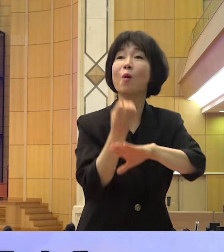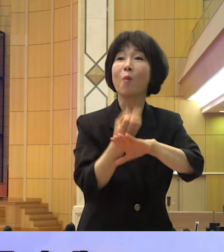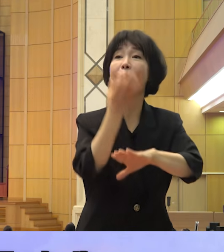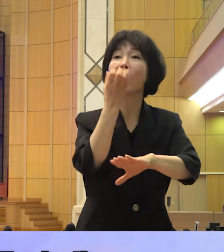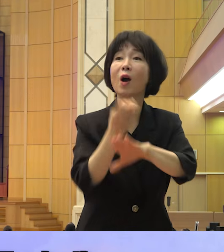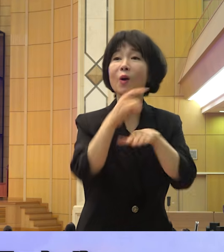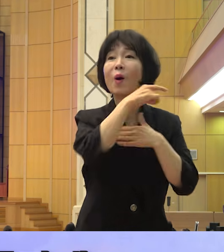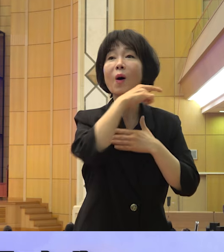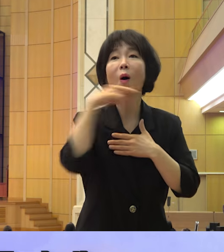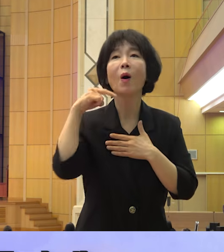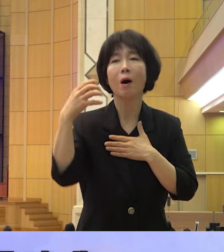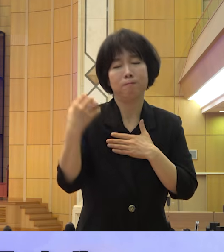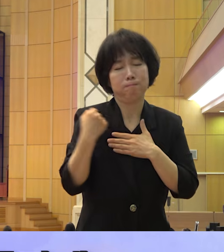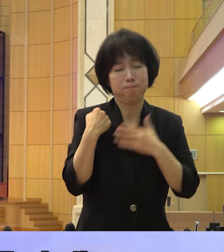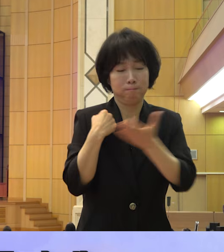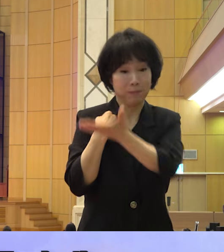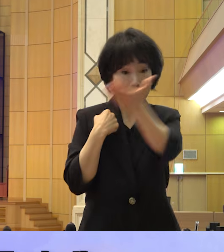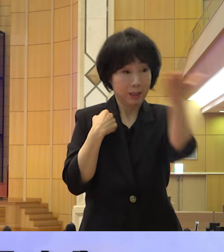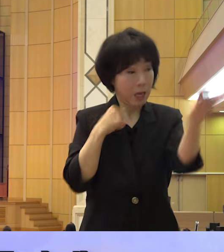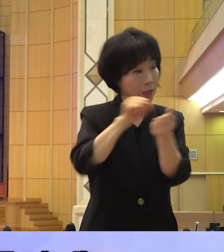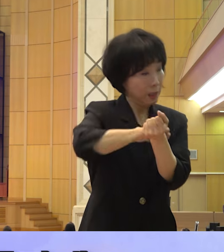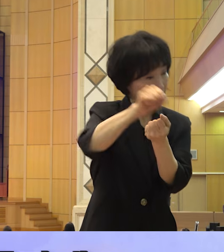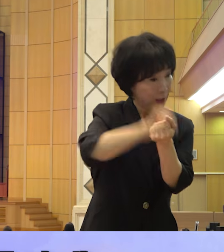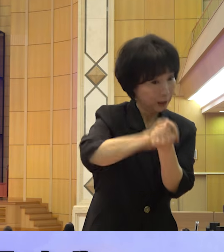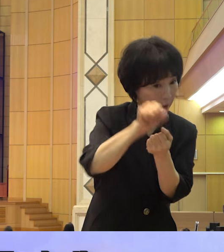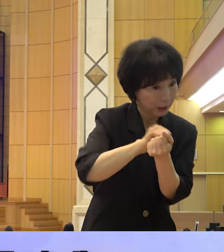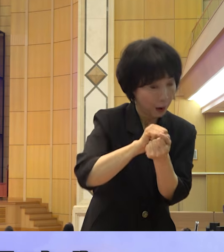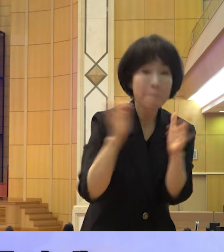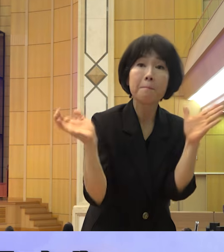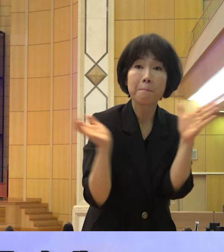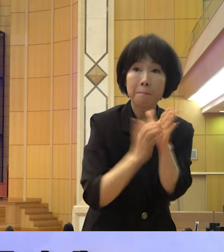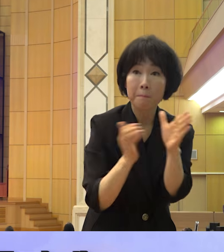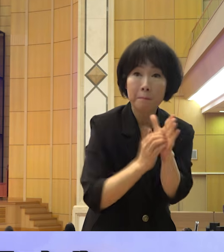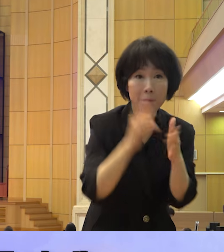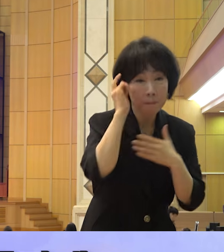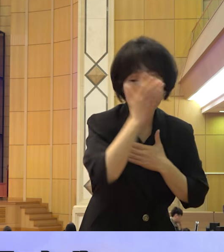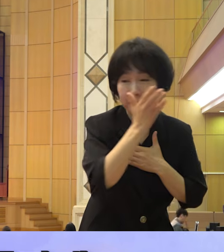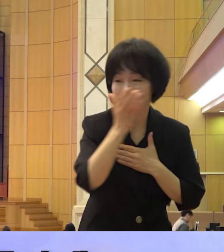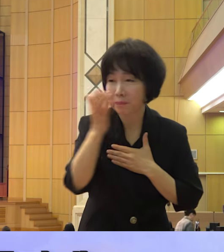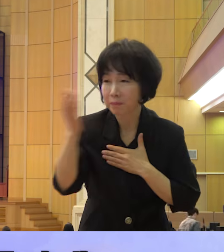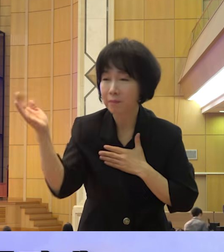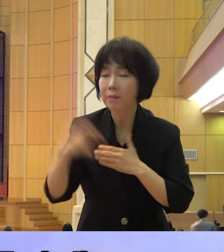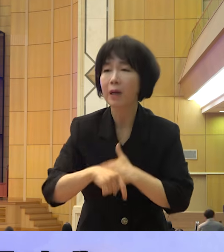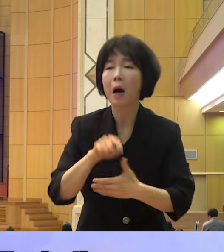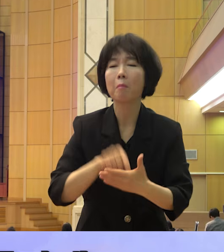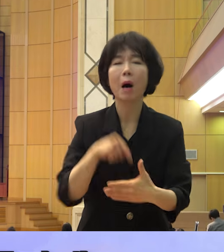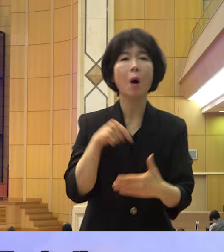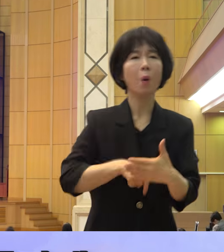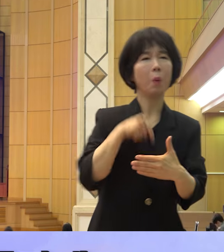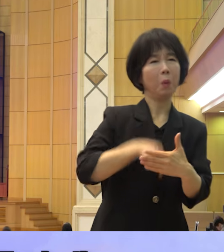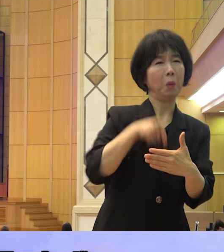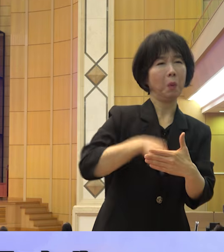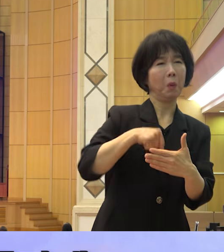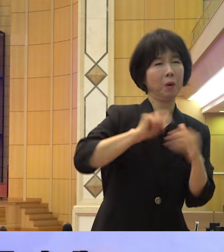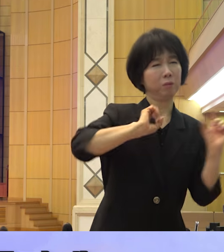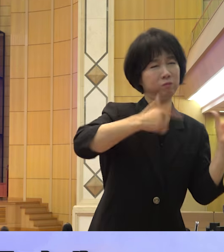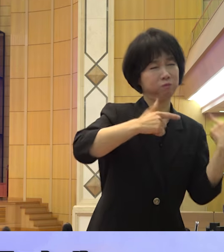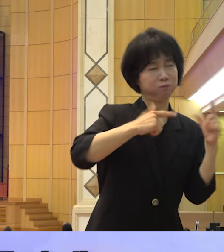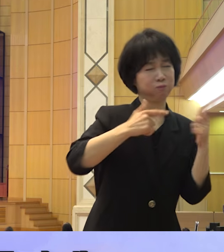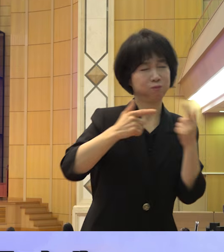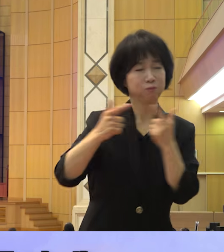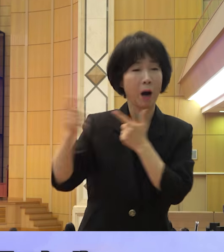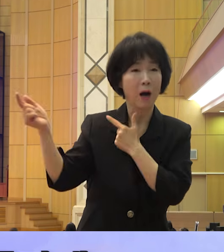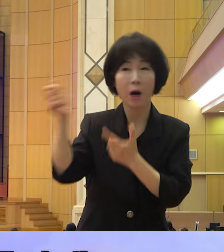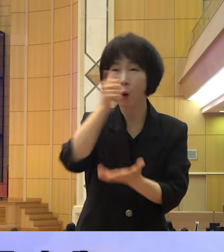예수의 보혈로 그대는 씻기어 있는가.